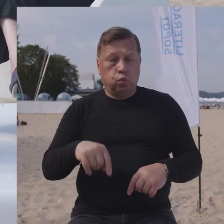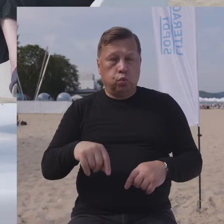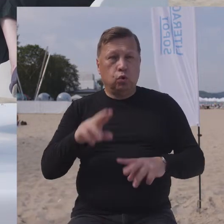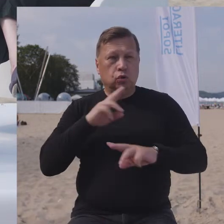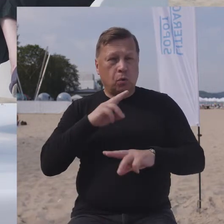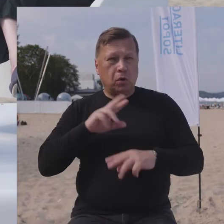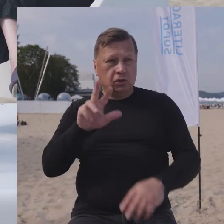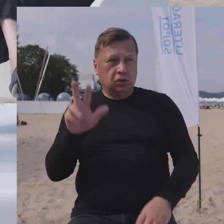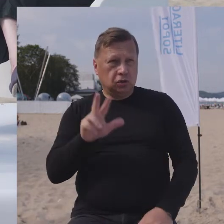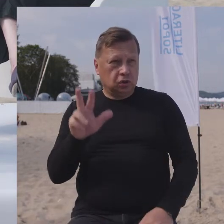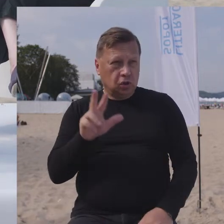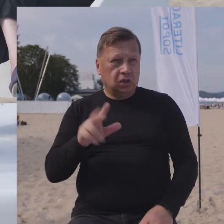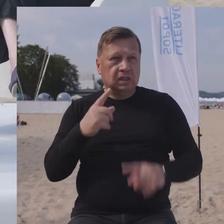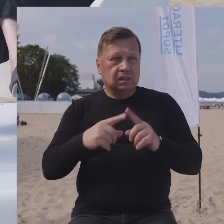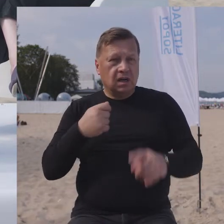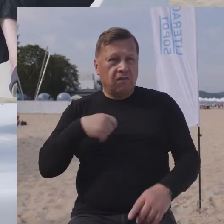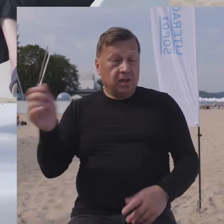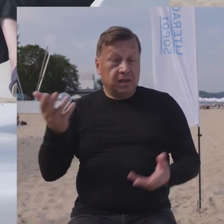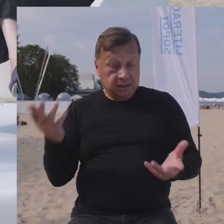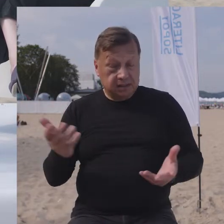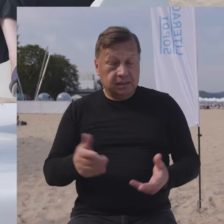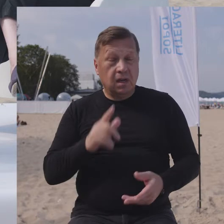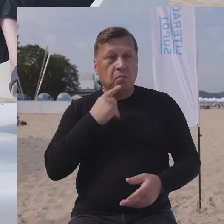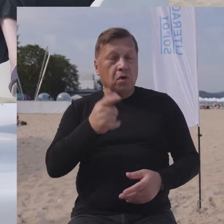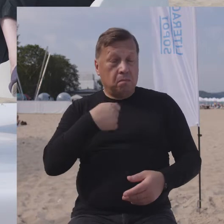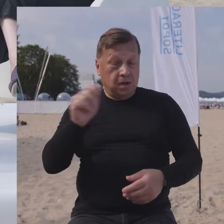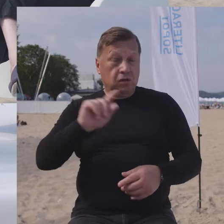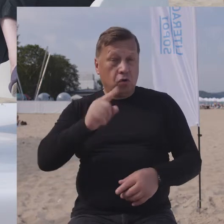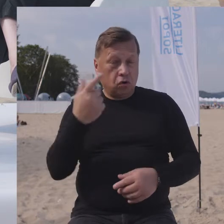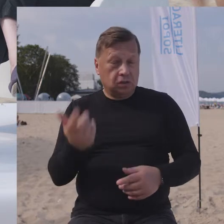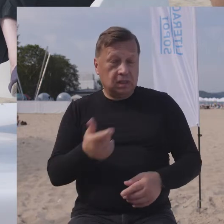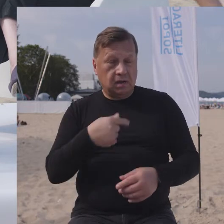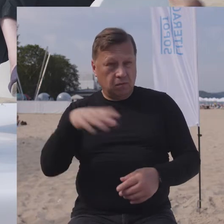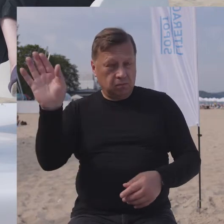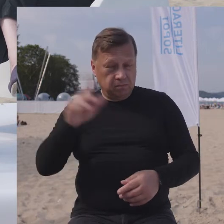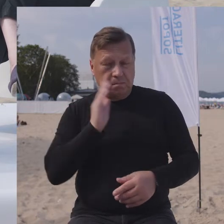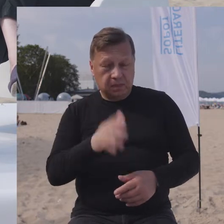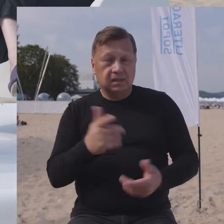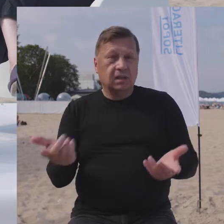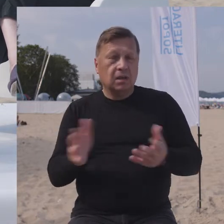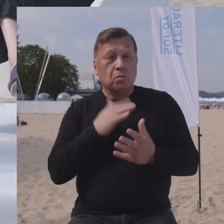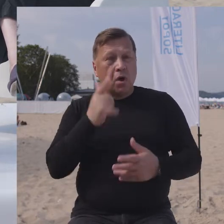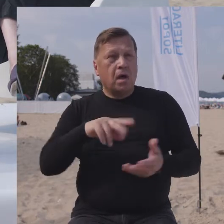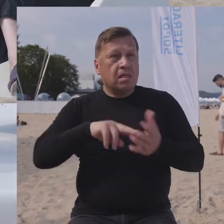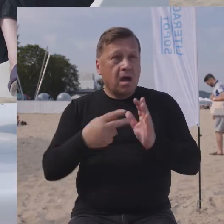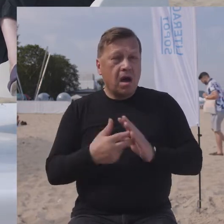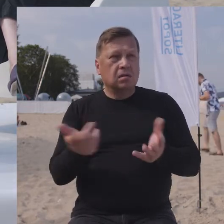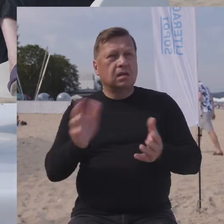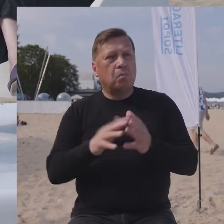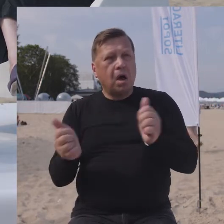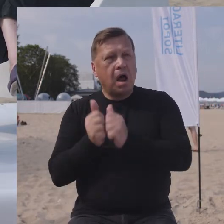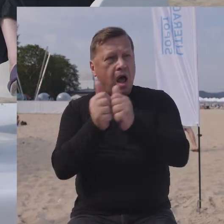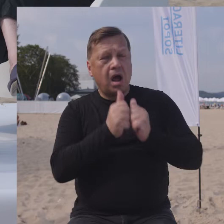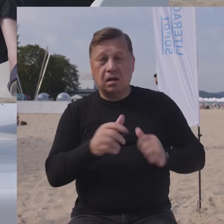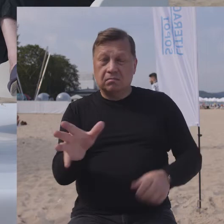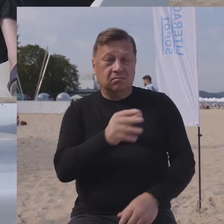więc godzinkę. Za godzinkę. Nie będzie już takiej możliwości potańcówki wieczorem albo pójścia pod rękę na molo. Czy ktoś chciałby o coś Sylwię spytać?